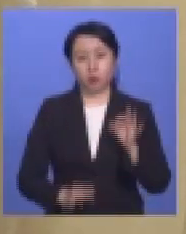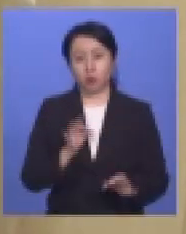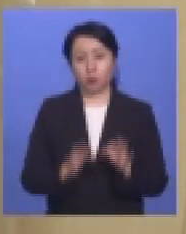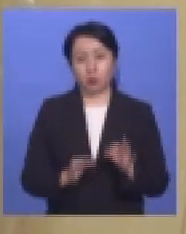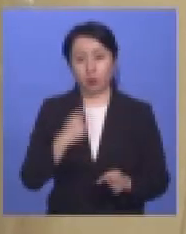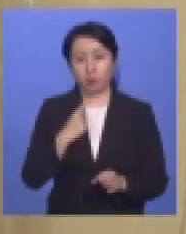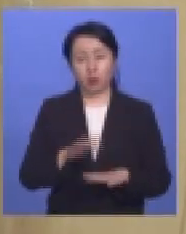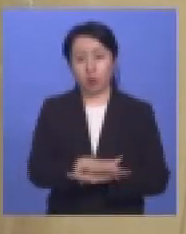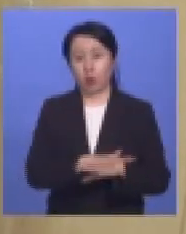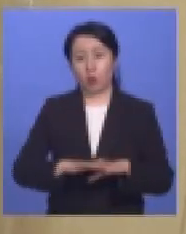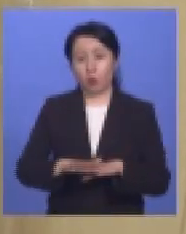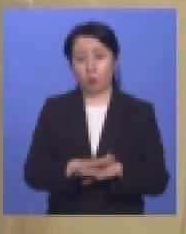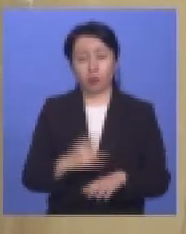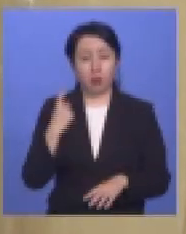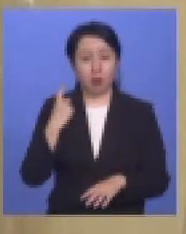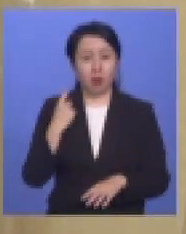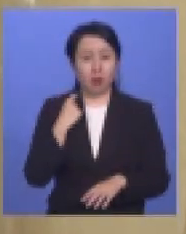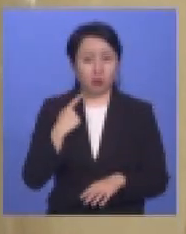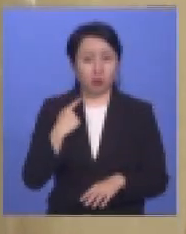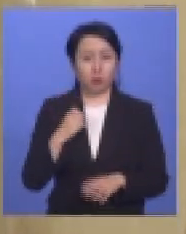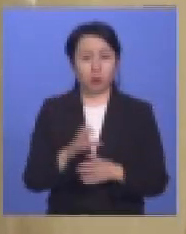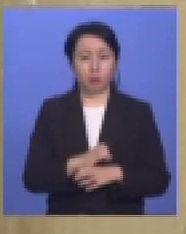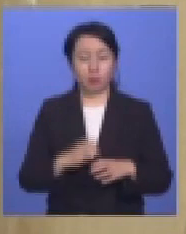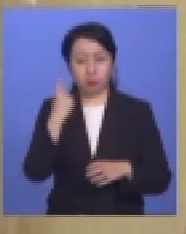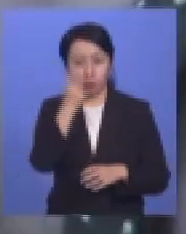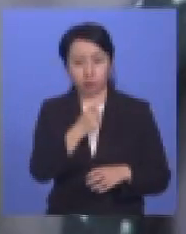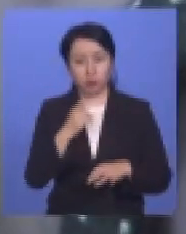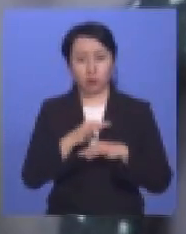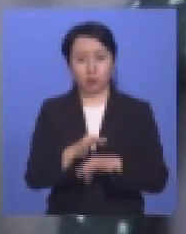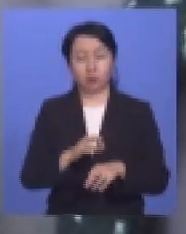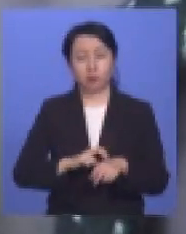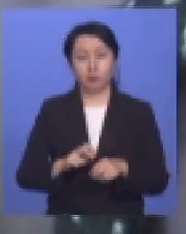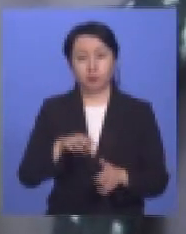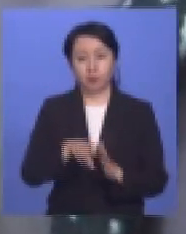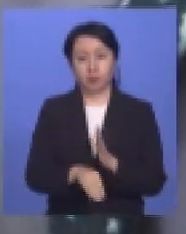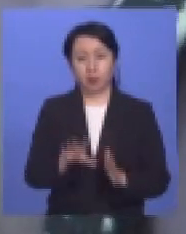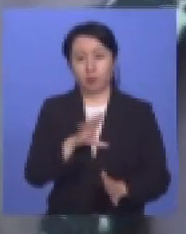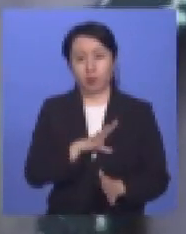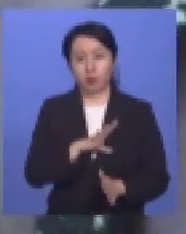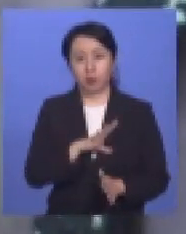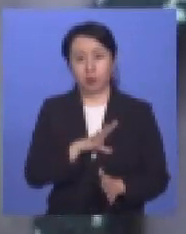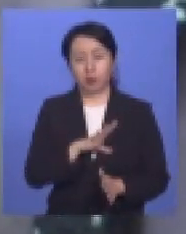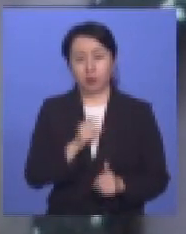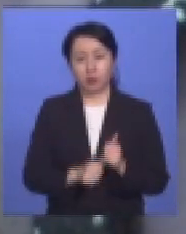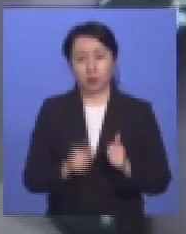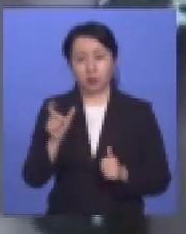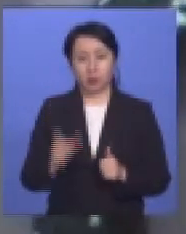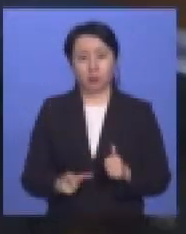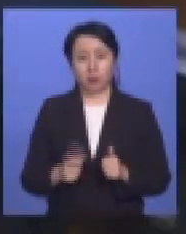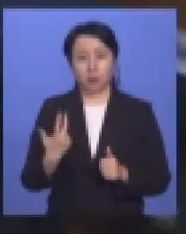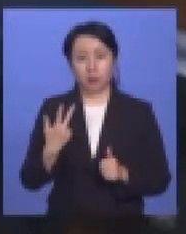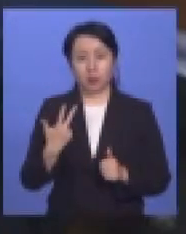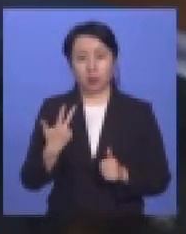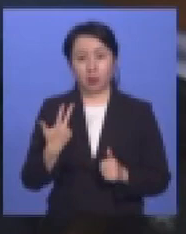сот шешімін орындамағаны, қоғамдық орындарда алкогольдік ішімдіктер ішкені және масаң күйде жүргені үшін хаттама толтырылды. Сот шешімімен ер адамға